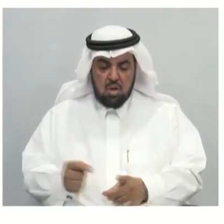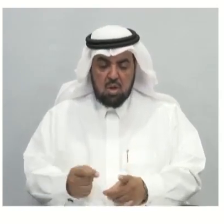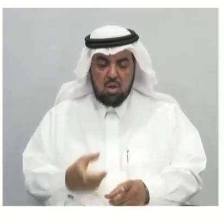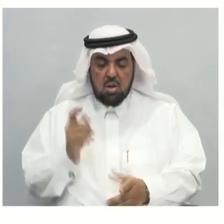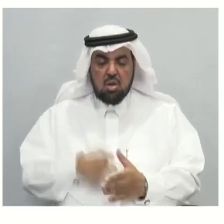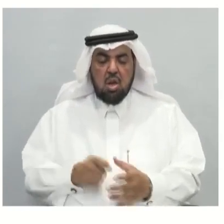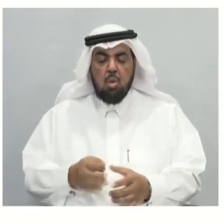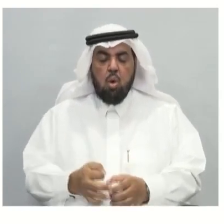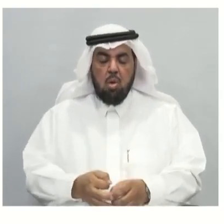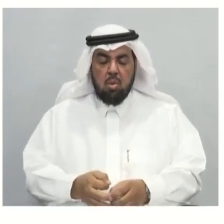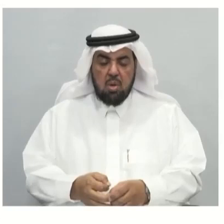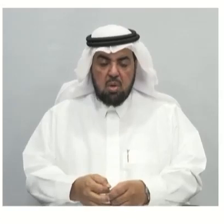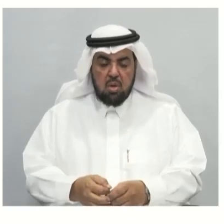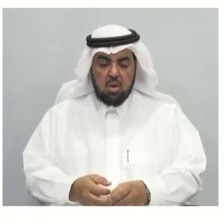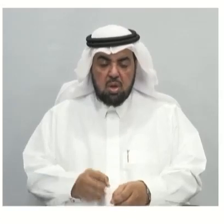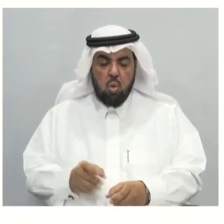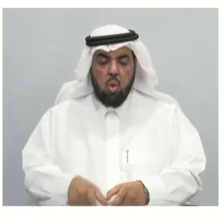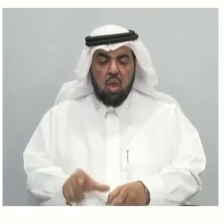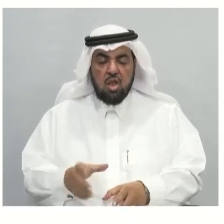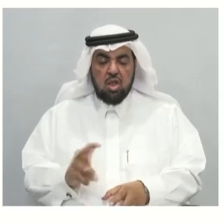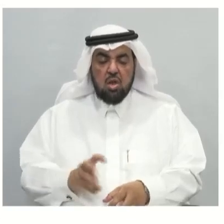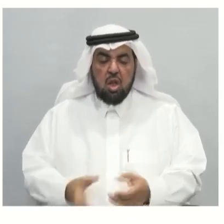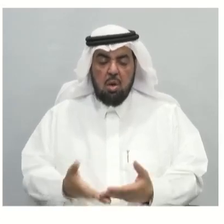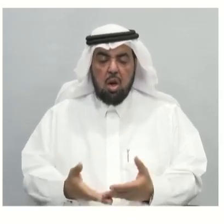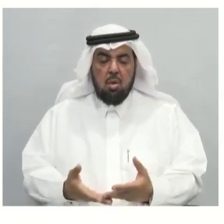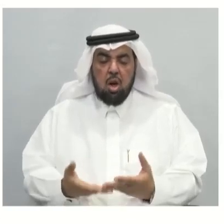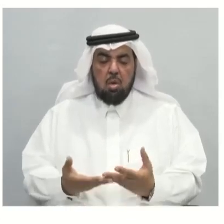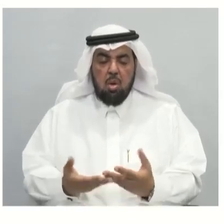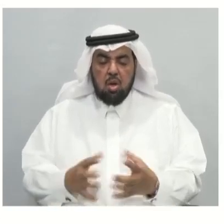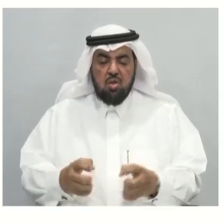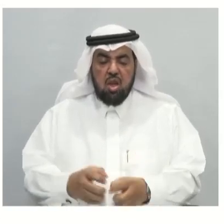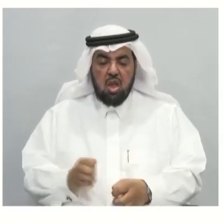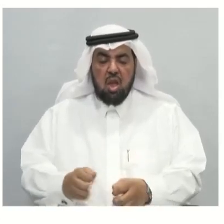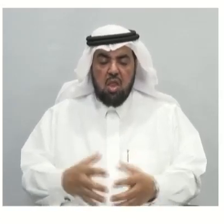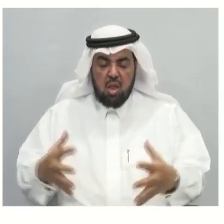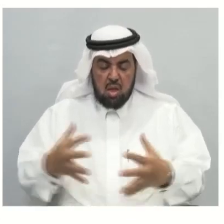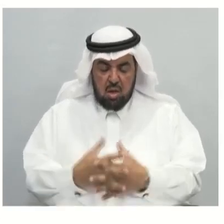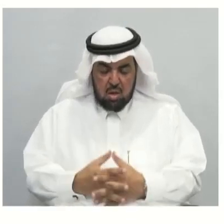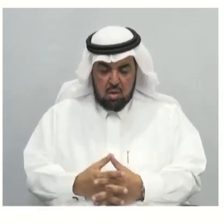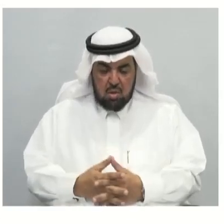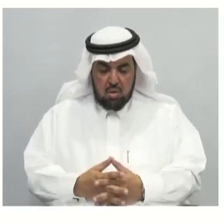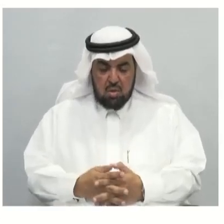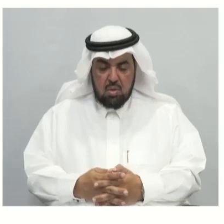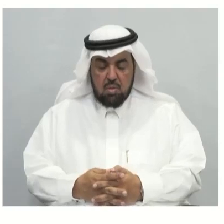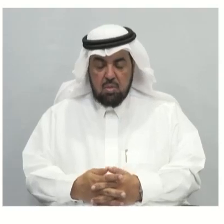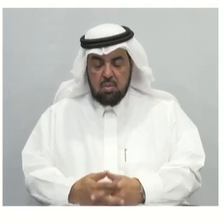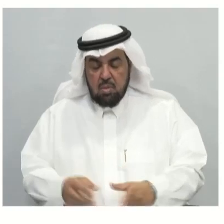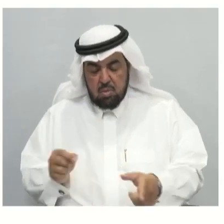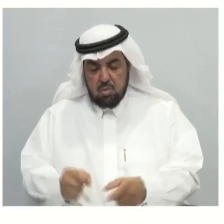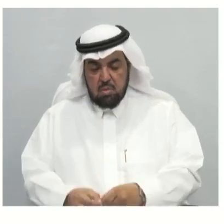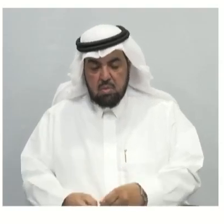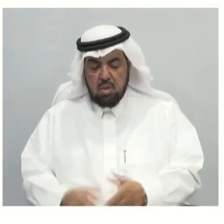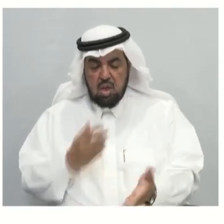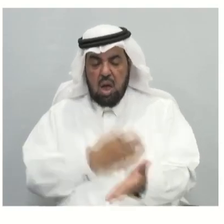اتخاذ قرار مهم بحيث يشرح وضع الشركه ويقدم معلومات والتفسيرات والاستنتاجات ذات العلاقه يتبقى لدينا اخر نقطه هي